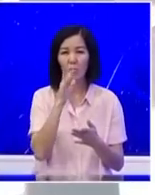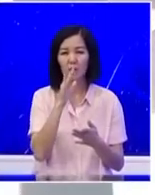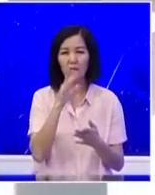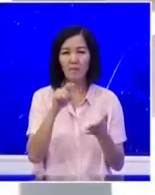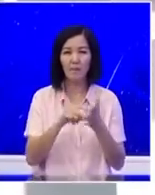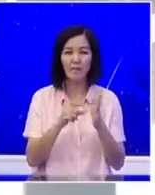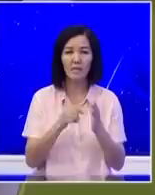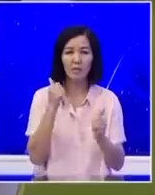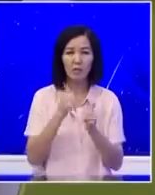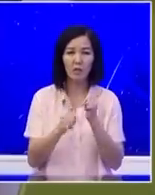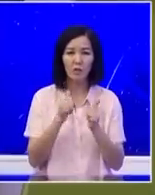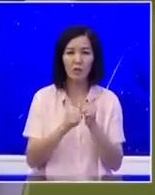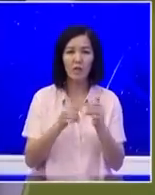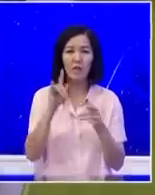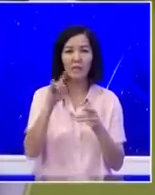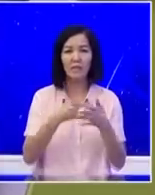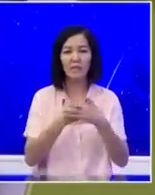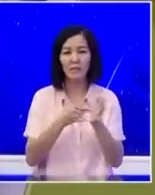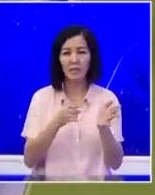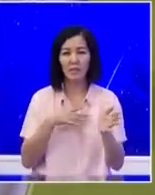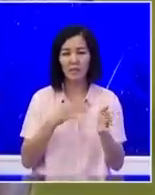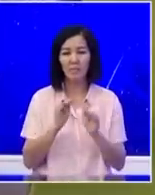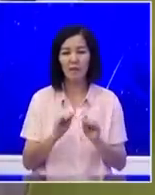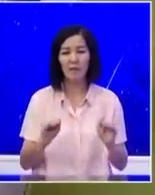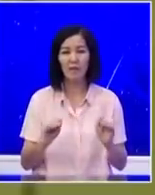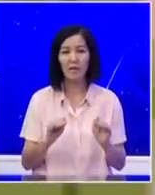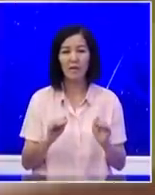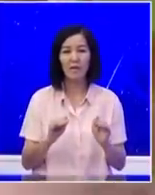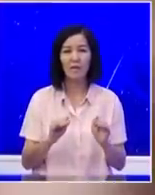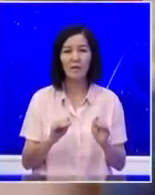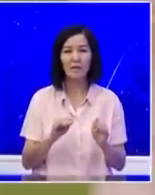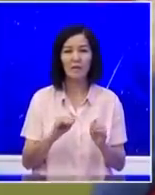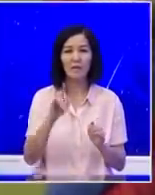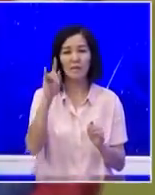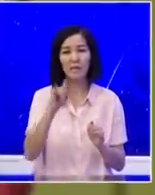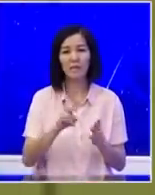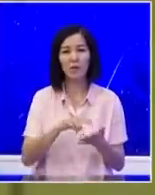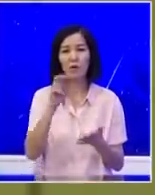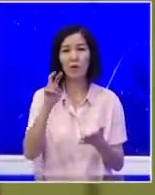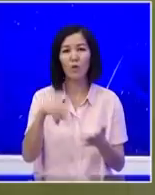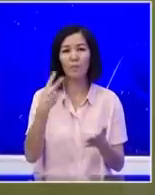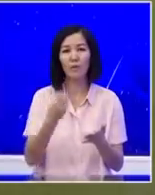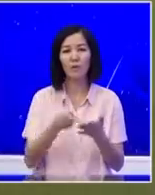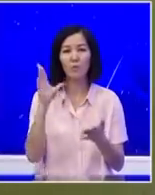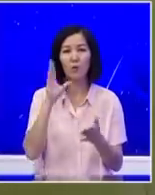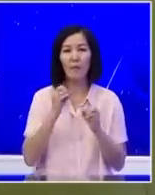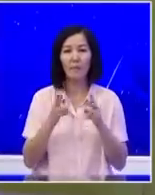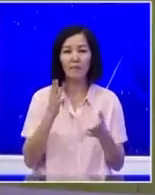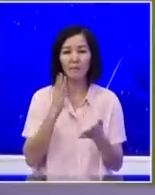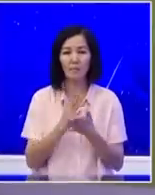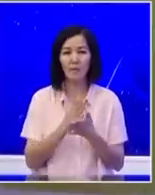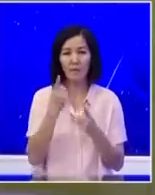пәтерді жиі-жиілетуге мәжбүр. Балалар кішкентай болғандықтан олардың терезеден құлап кету қаупі бар екенін жақсы біледі.